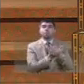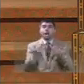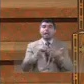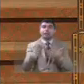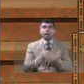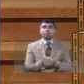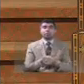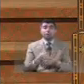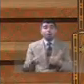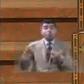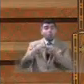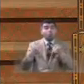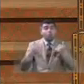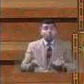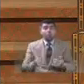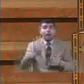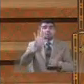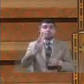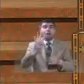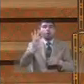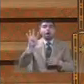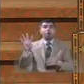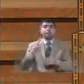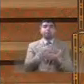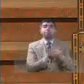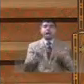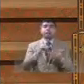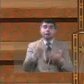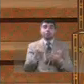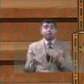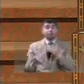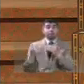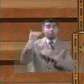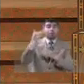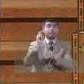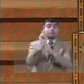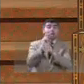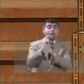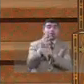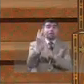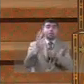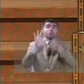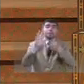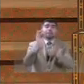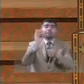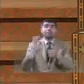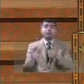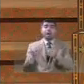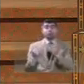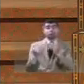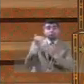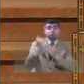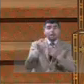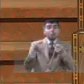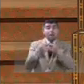وأصبحت الآن تتجاوز 544 مليار درهم. إن ارتفاع مديونية الخزينة إلى 63.5% يترجم إلى